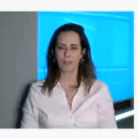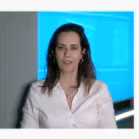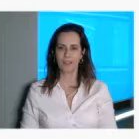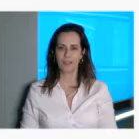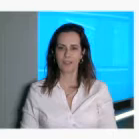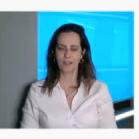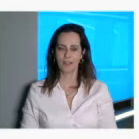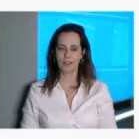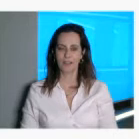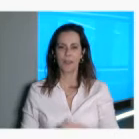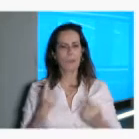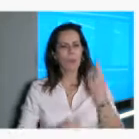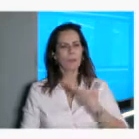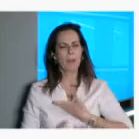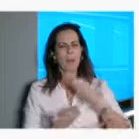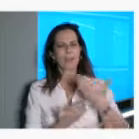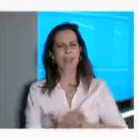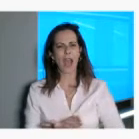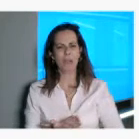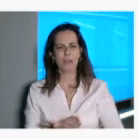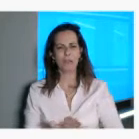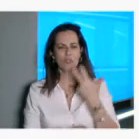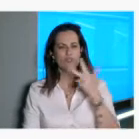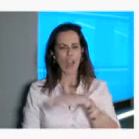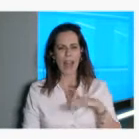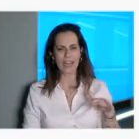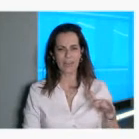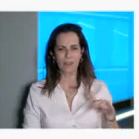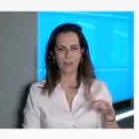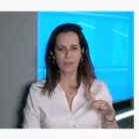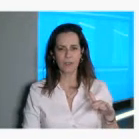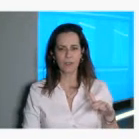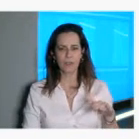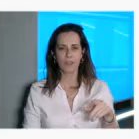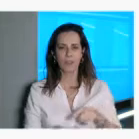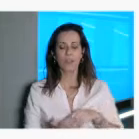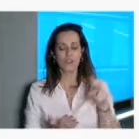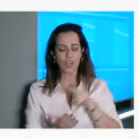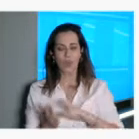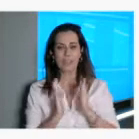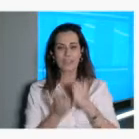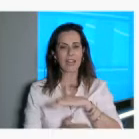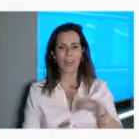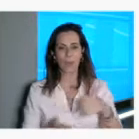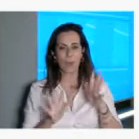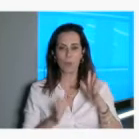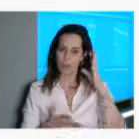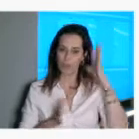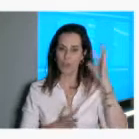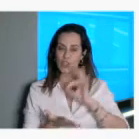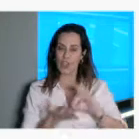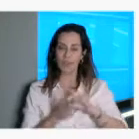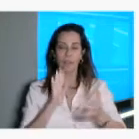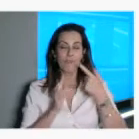באמצע יום עבודה בכנסת פתאום קיבלתי מכתב מאדם וליבי וגלי שקראו את אלבי, ספר ילדים מאוד משוגע